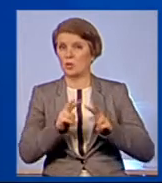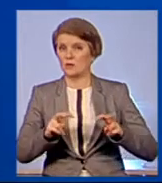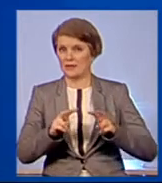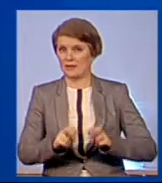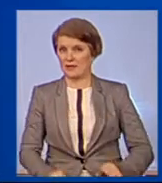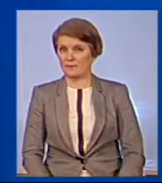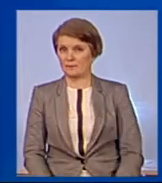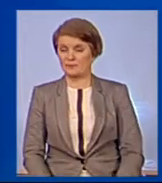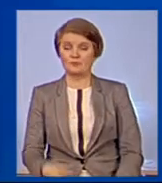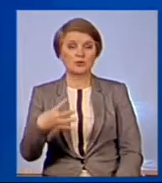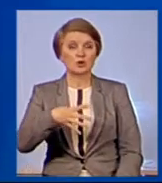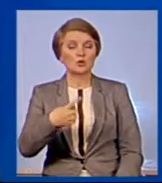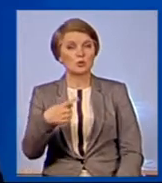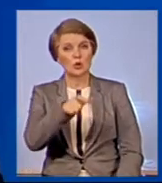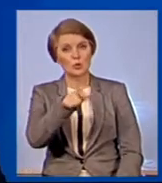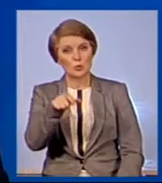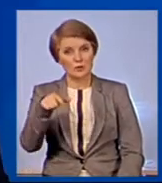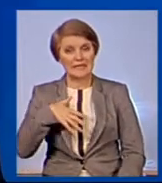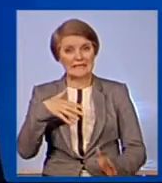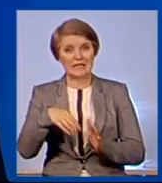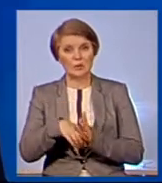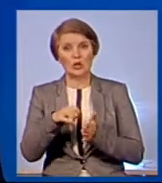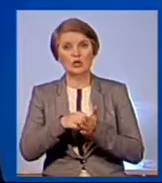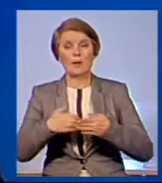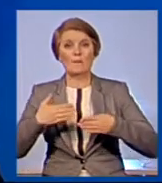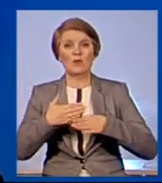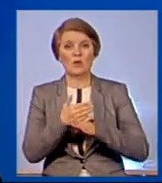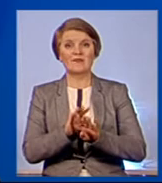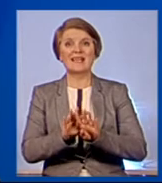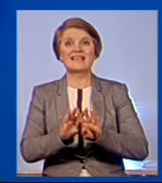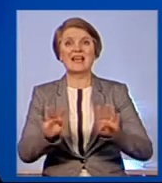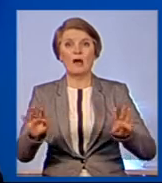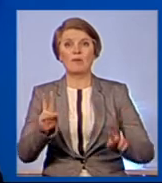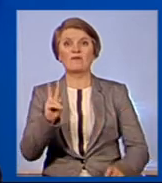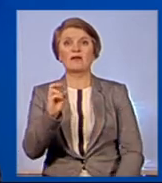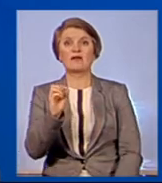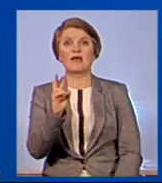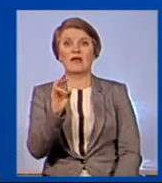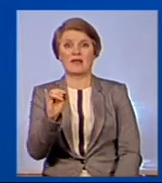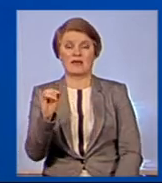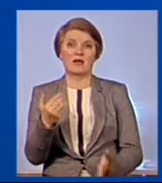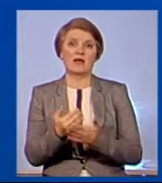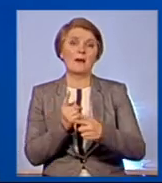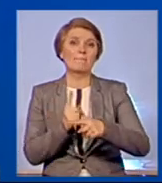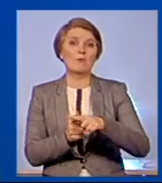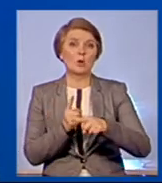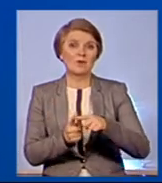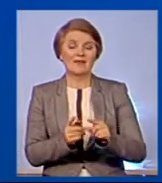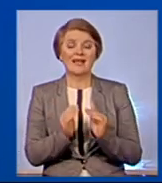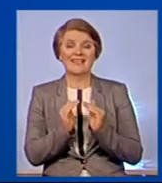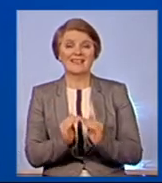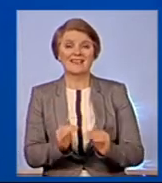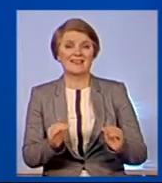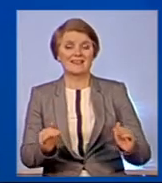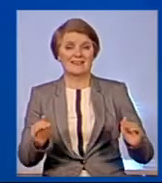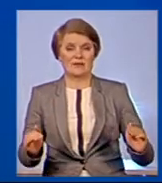Щонайменше 41 людина загинула через прорив дамби в Кенії. Половина з них – діти, розповів глава місцевої поліції Ронгай Джозеф